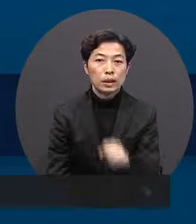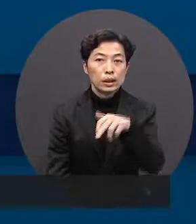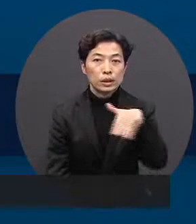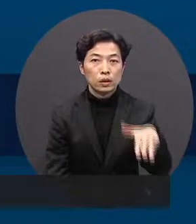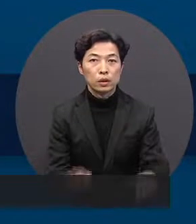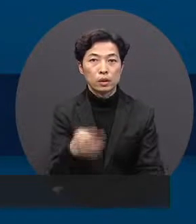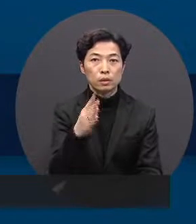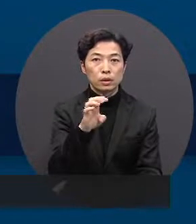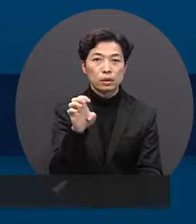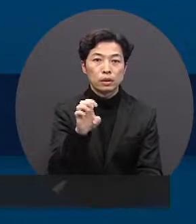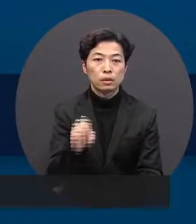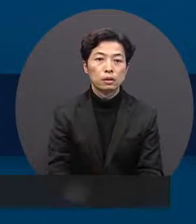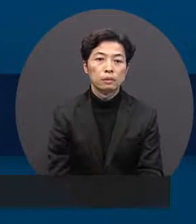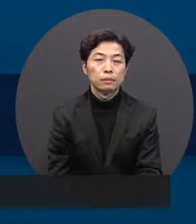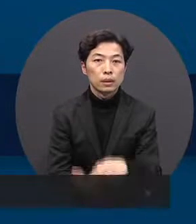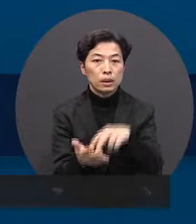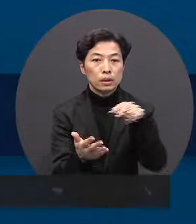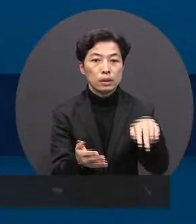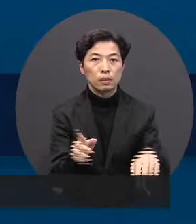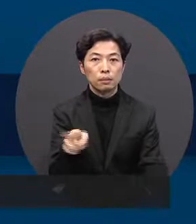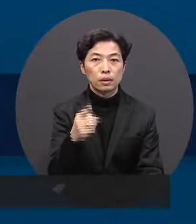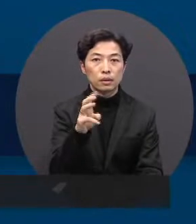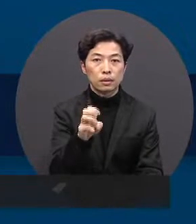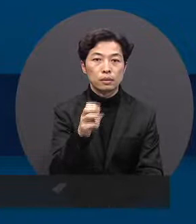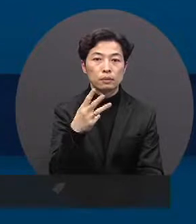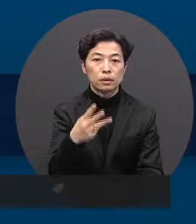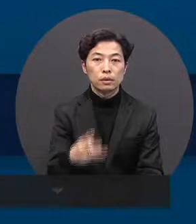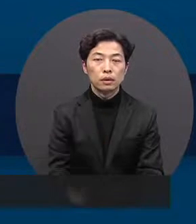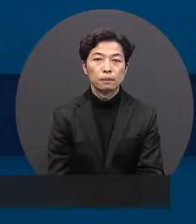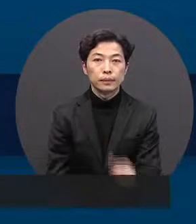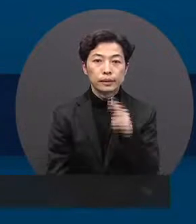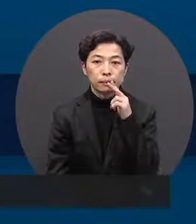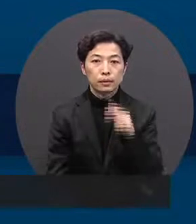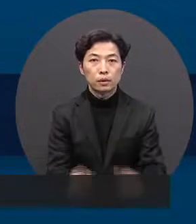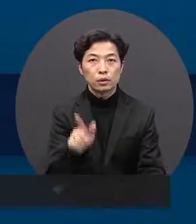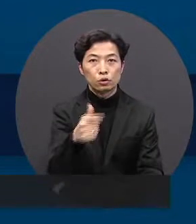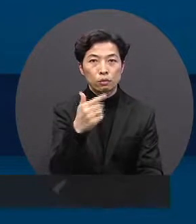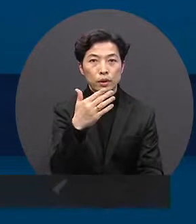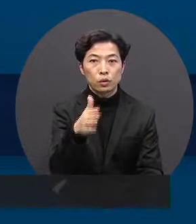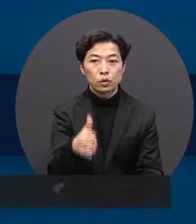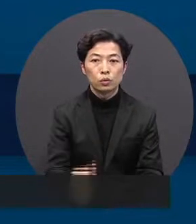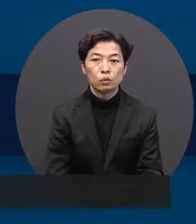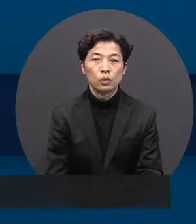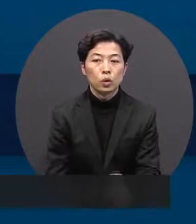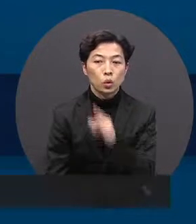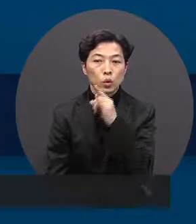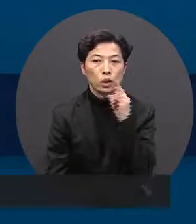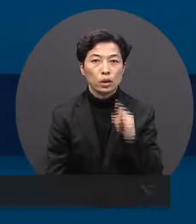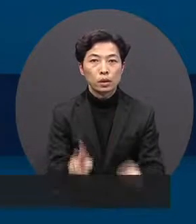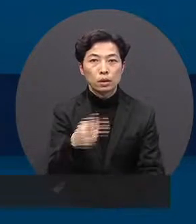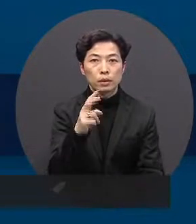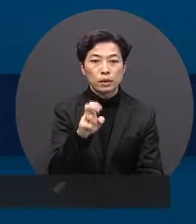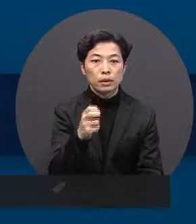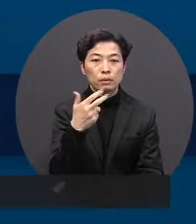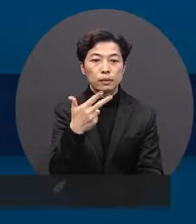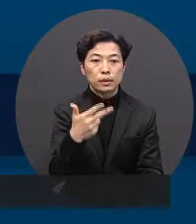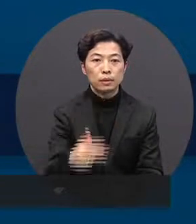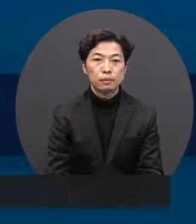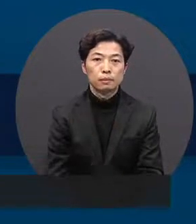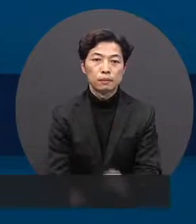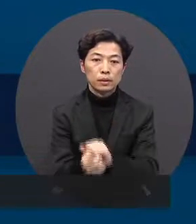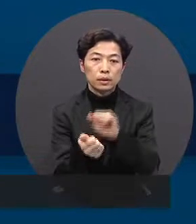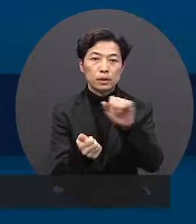제천 440명, 단양 133명, 음성 609명, 괴산